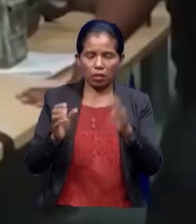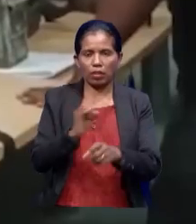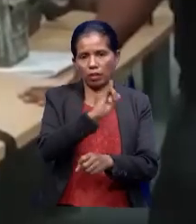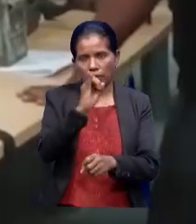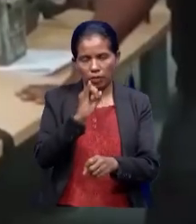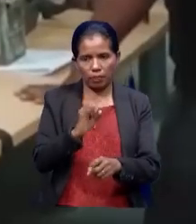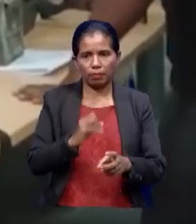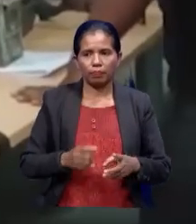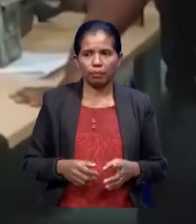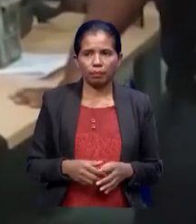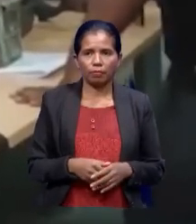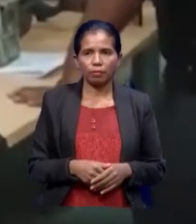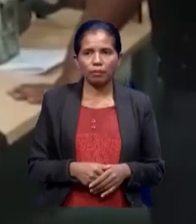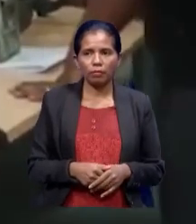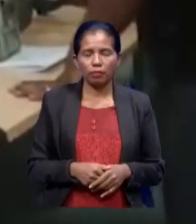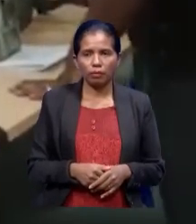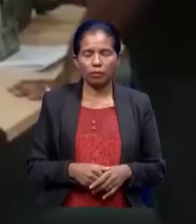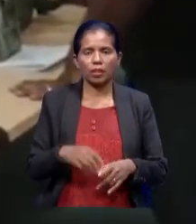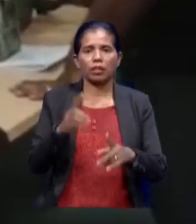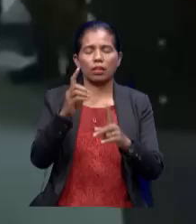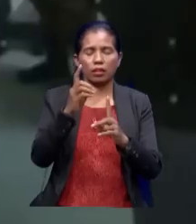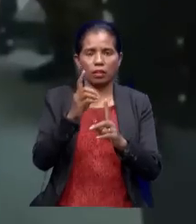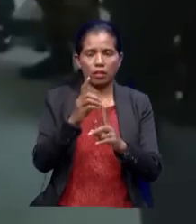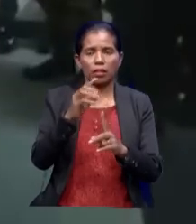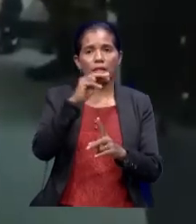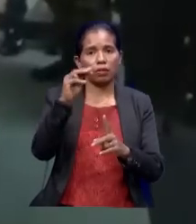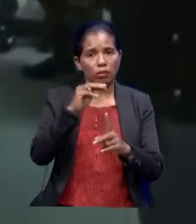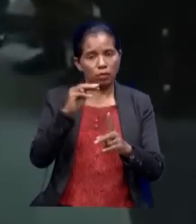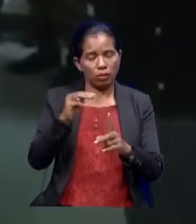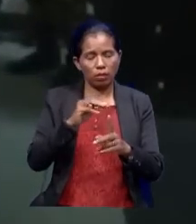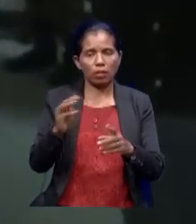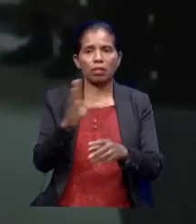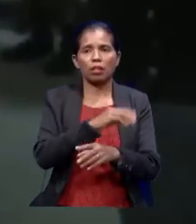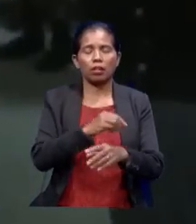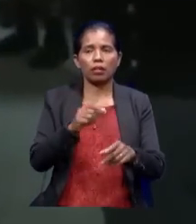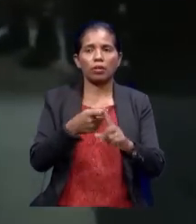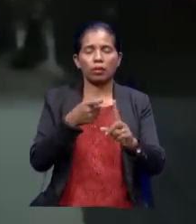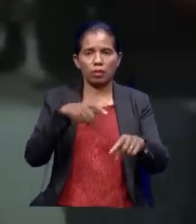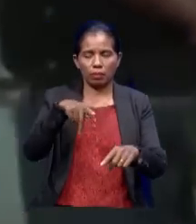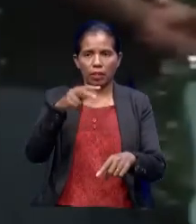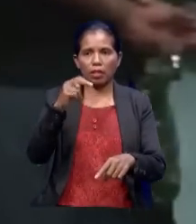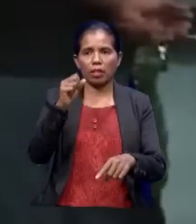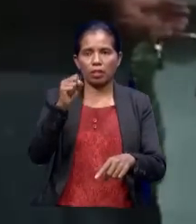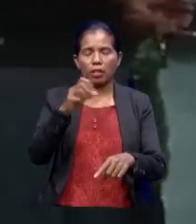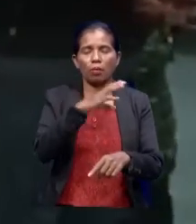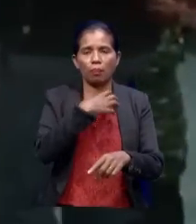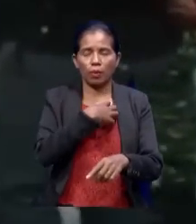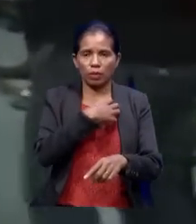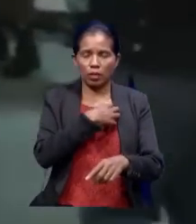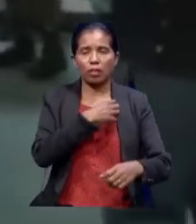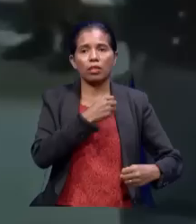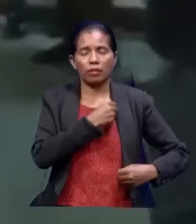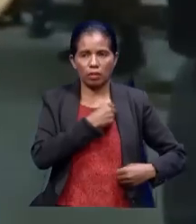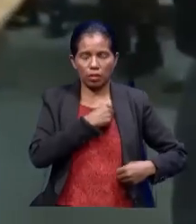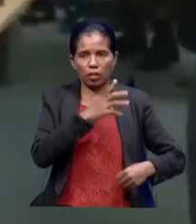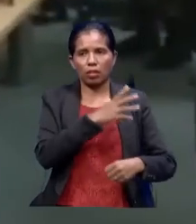identificação. E alora na segunda madrugada, equipa conjunta ne be composto ho CPC, polícia militar, J2,